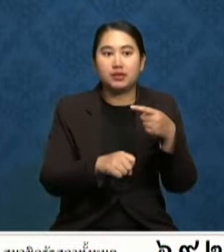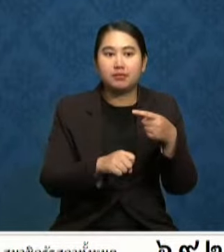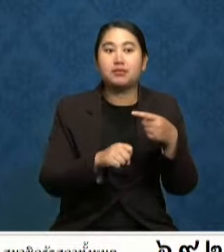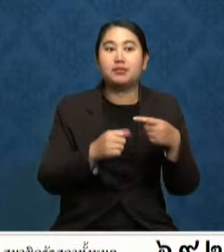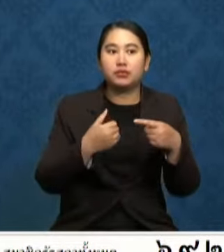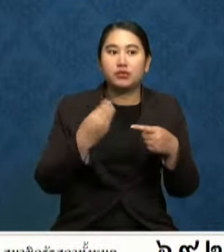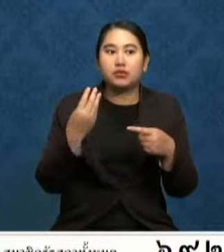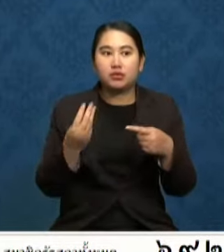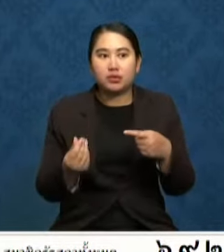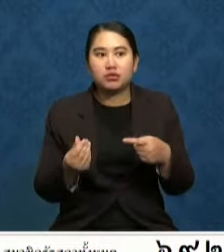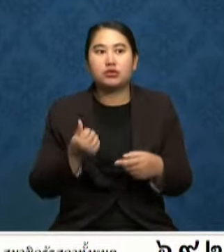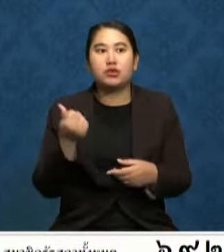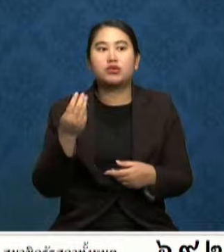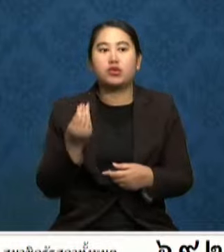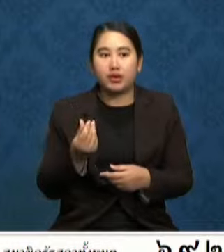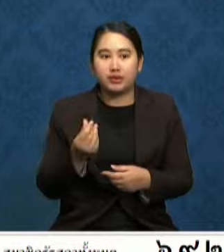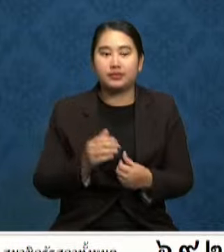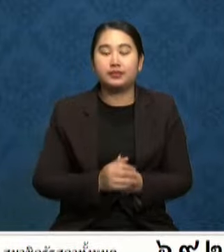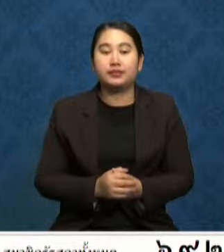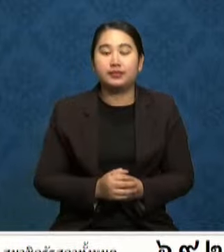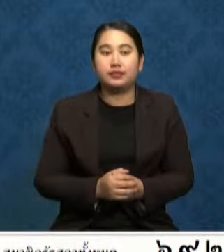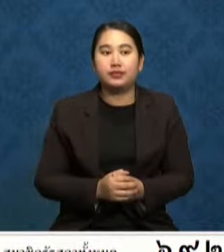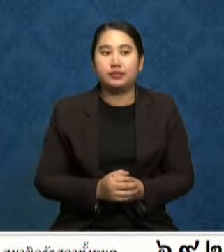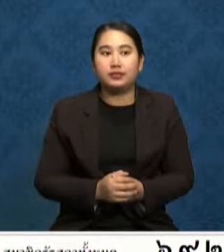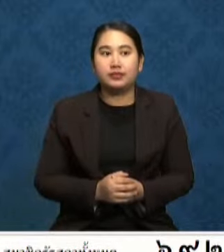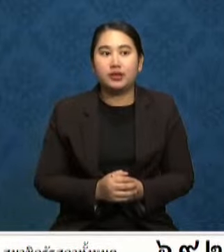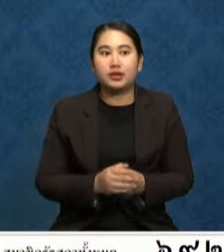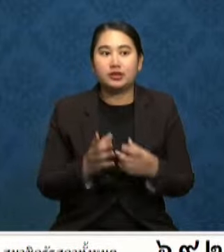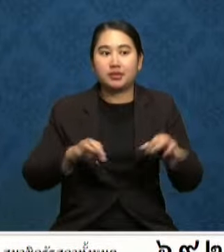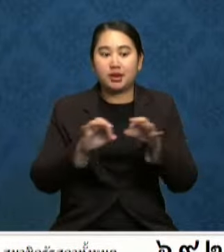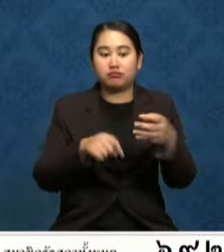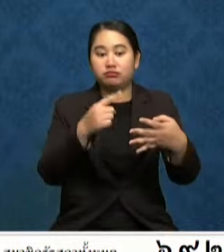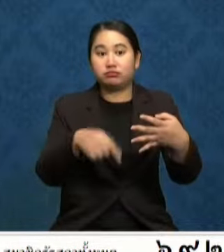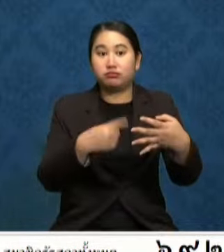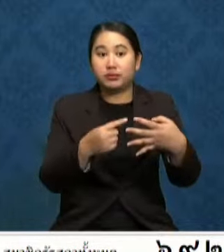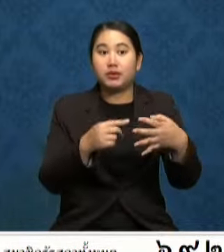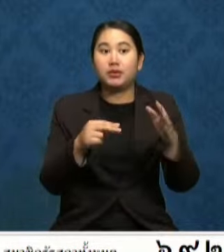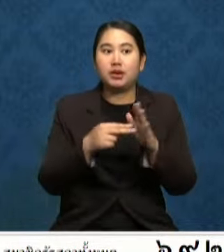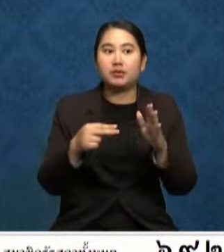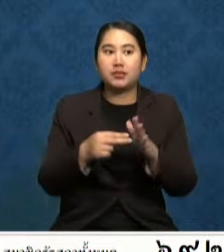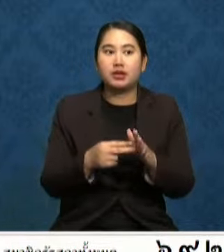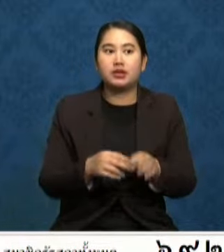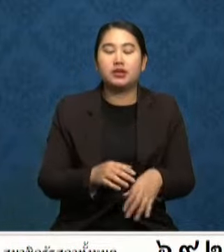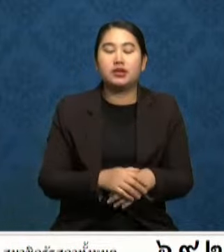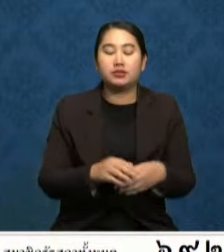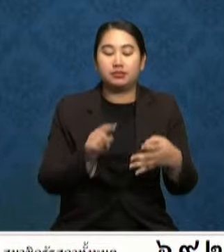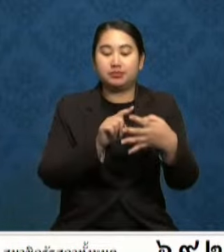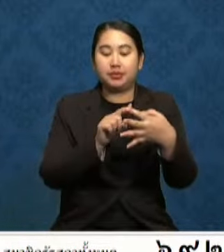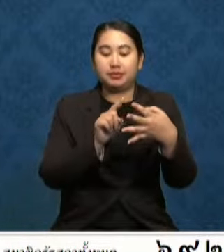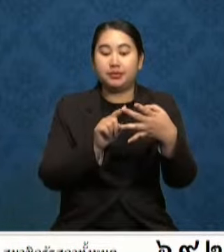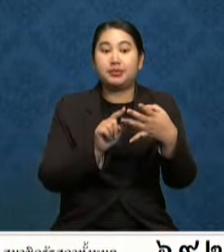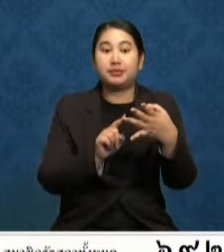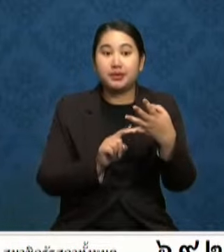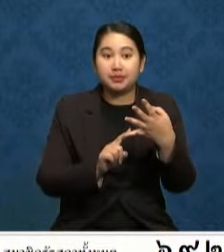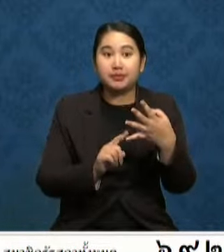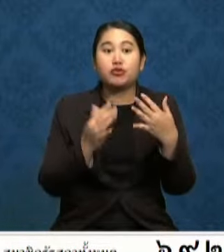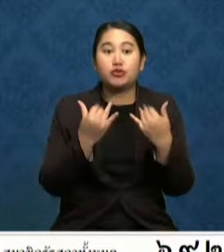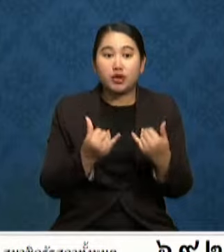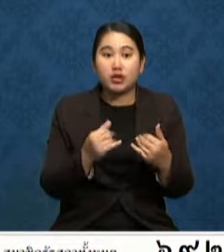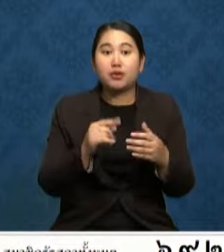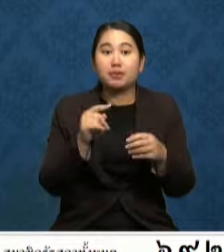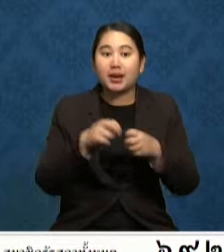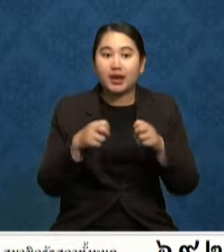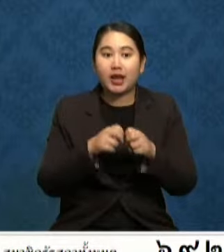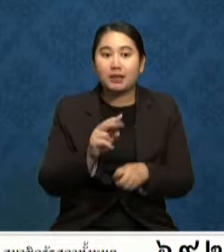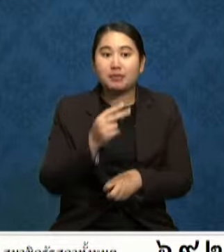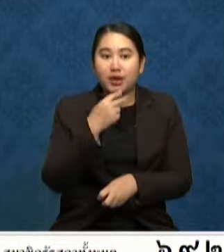ดวงอีกหลายค่อเพรนั้ ถาเอหัริยASSIMACก็คือ ทุกขสมูทย์นิรวดมากวันนี้ ทุกขไปดู